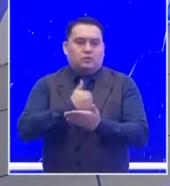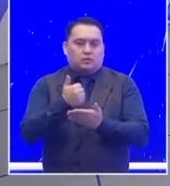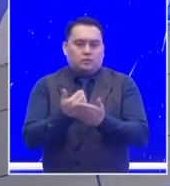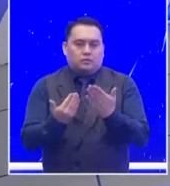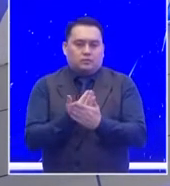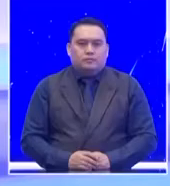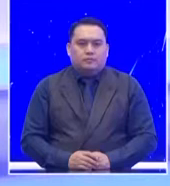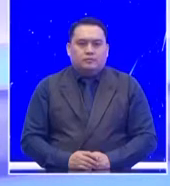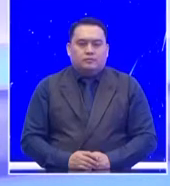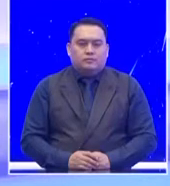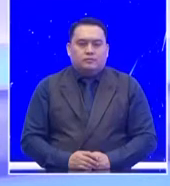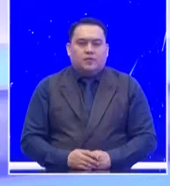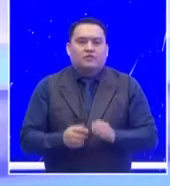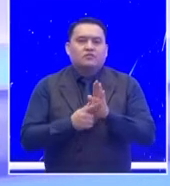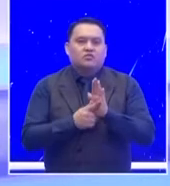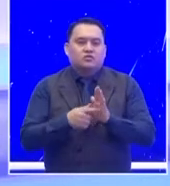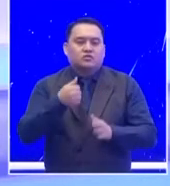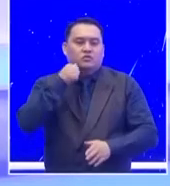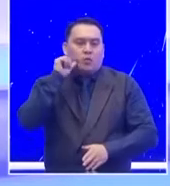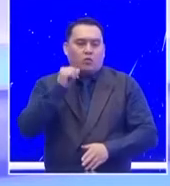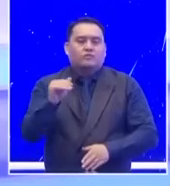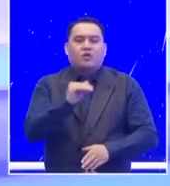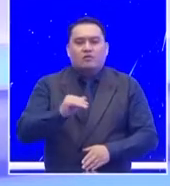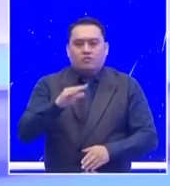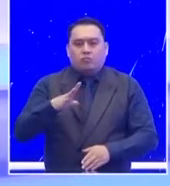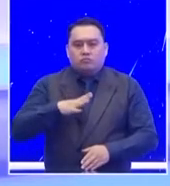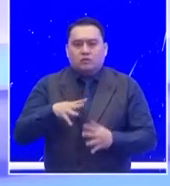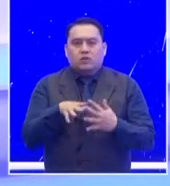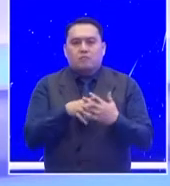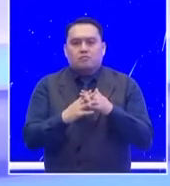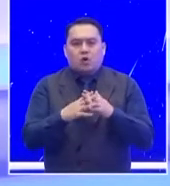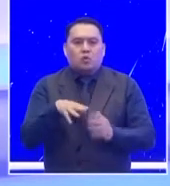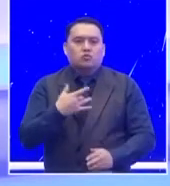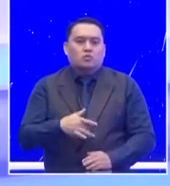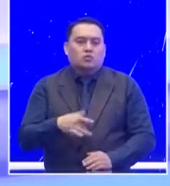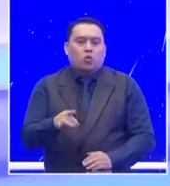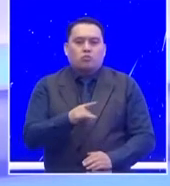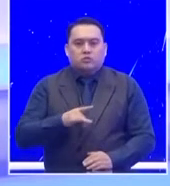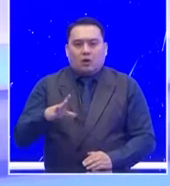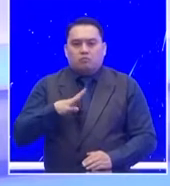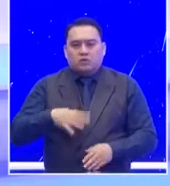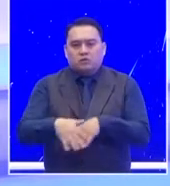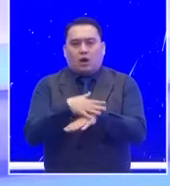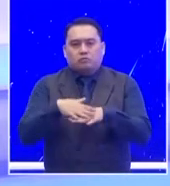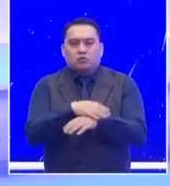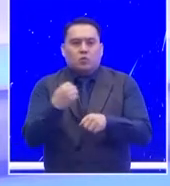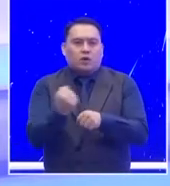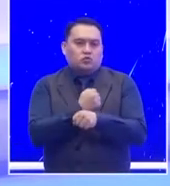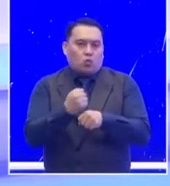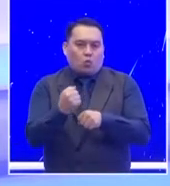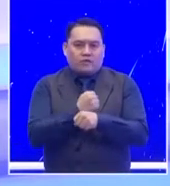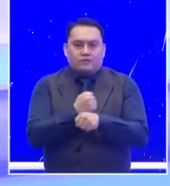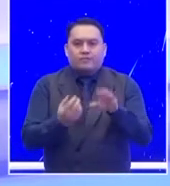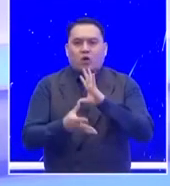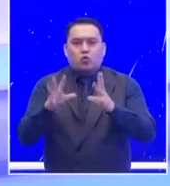Жумабеков. Вчера, 7 февраля, в селе Масанчи-Курдайского района Жамбылской области между жителями произошла групповая